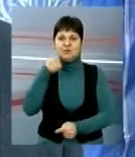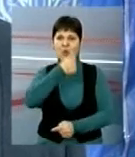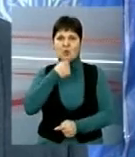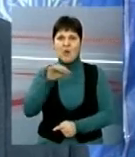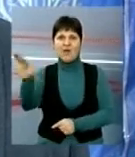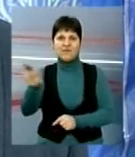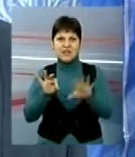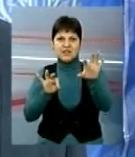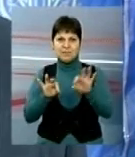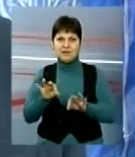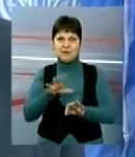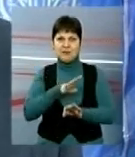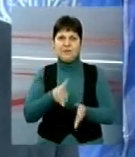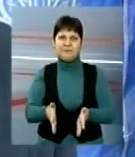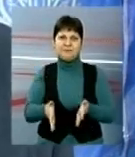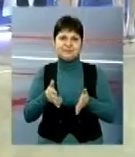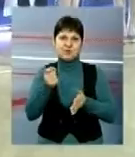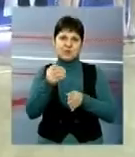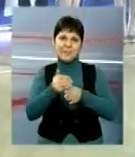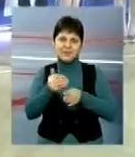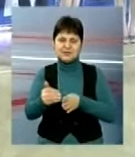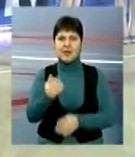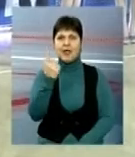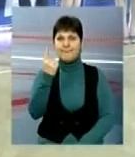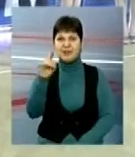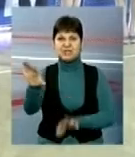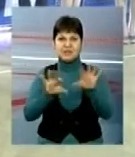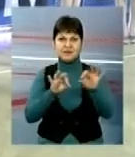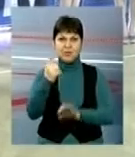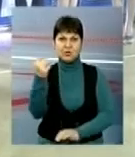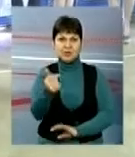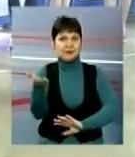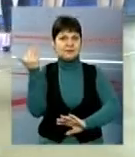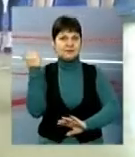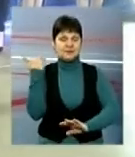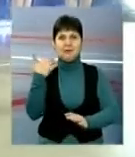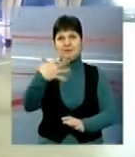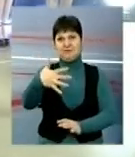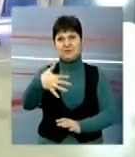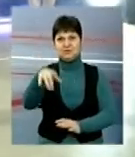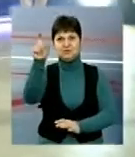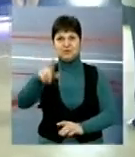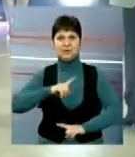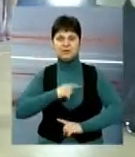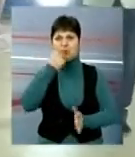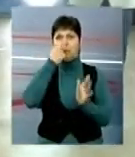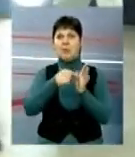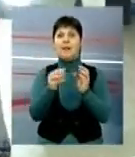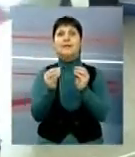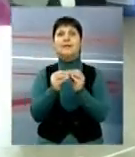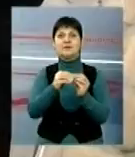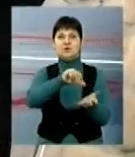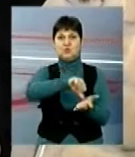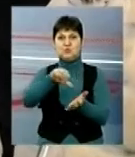відбір проводити чуть пізніше. На першому відборі тиждень тому з півсотні дівчат до фіналу конкурсу потрапили 10